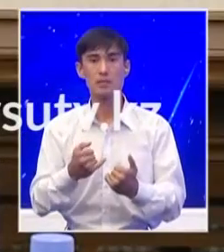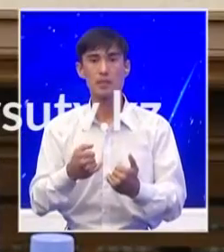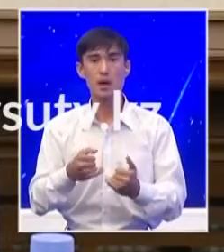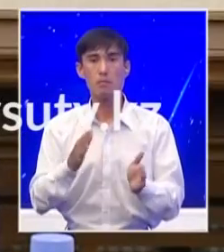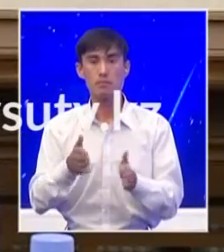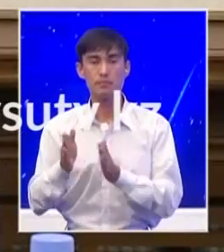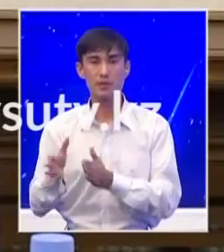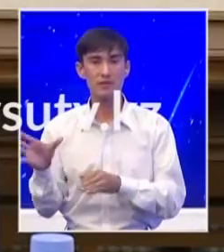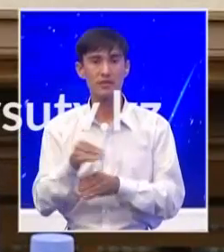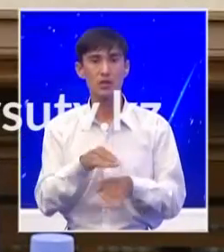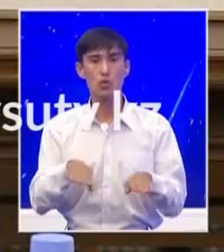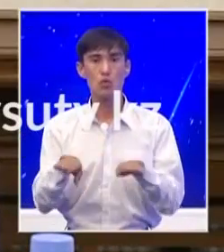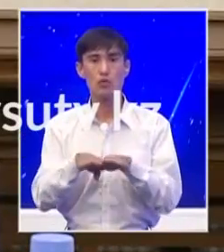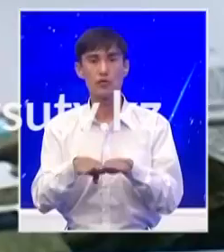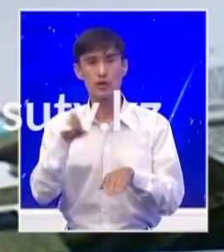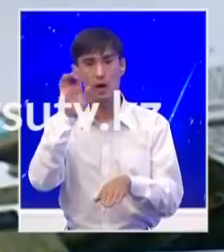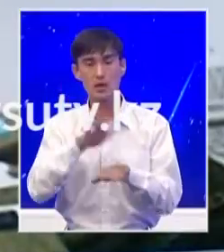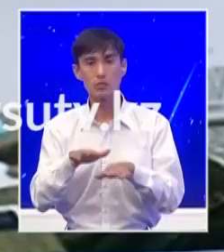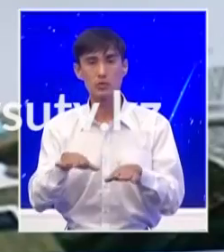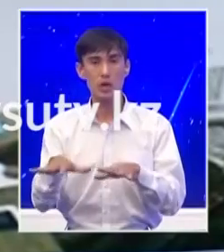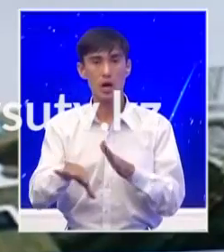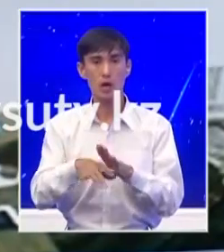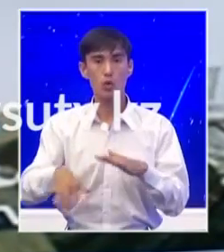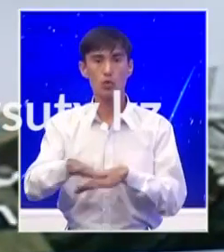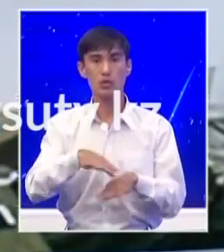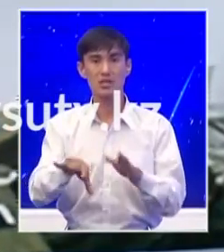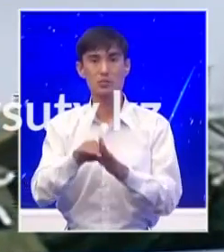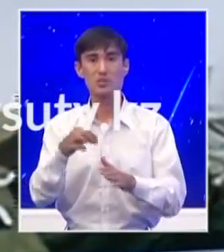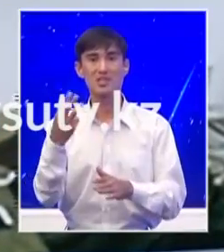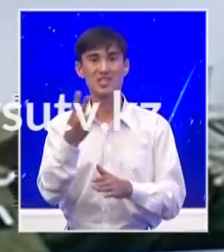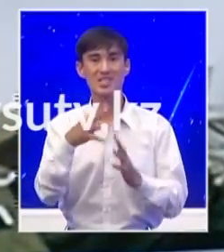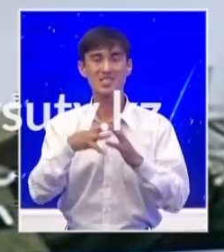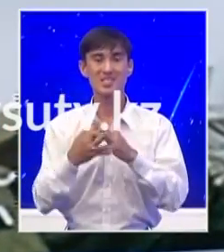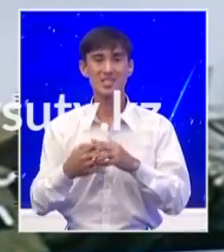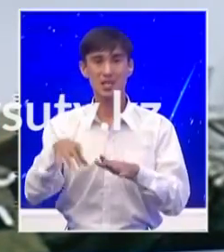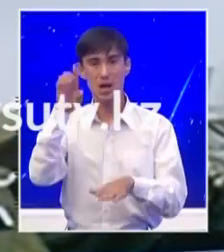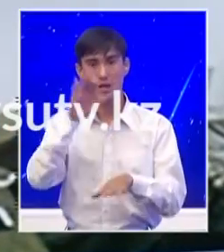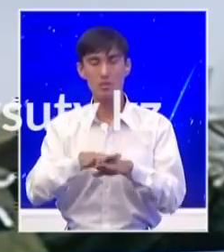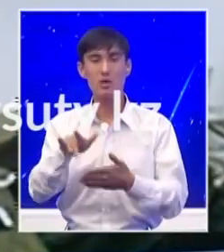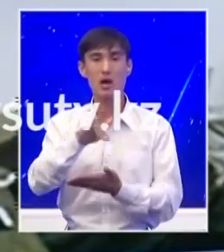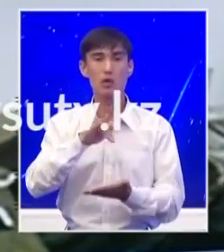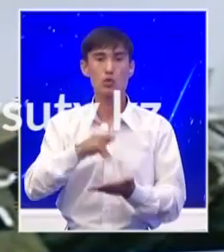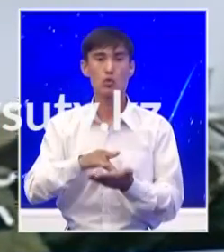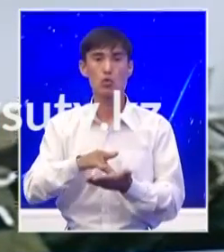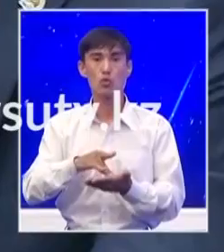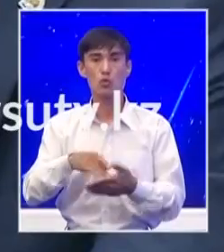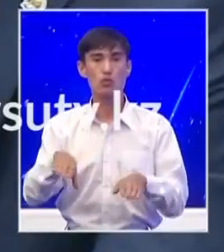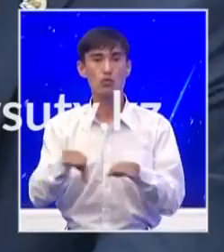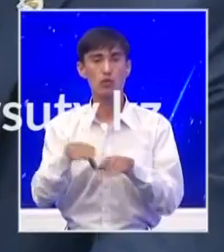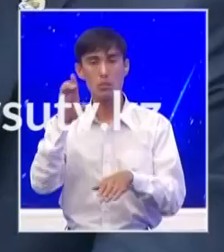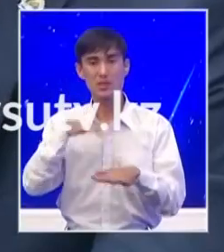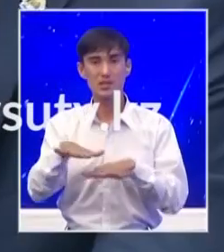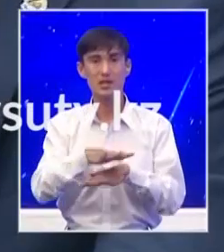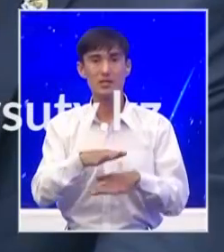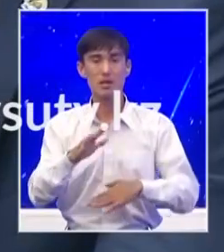всех уровней. К 2022 году народ изберет треть сельских акимов и акимов городов районного уровня по стране. И начало